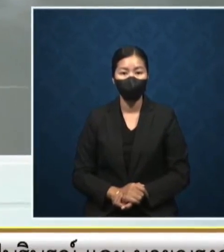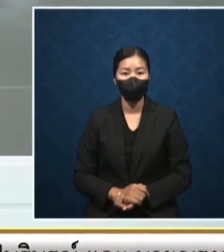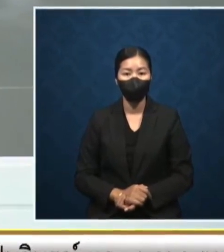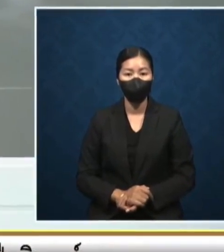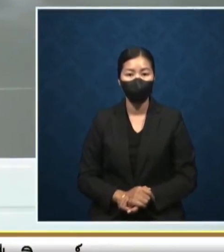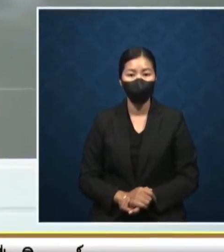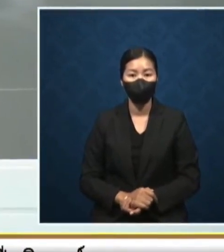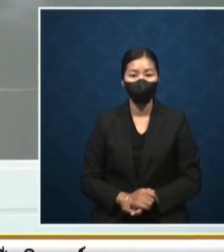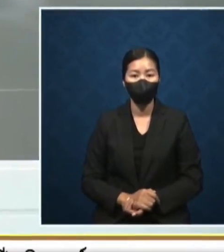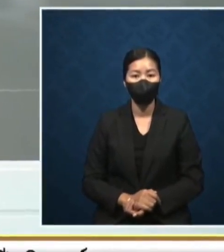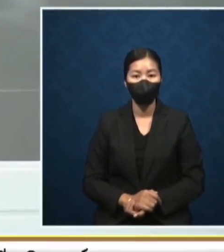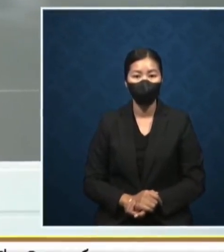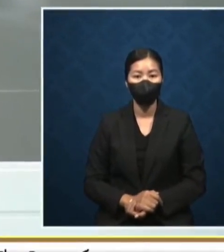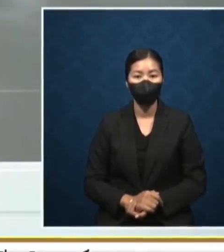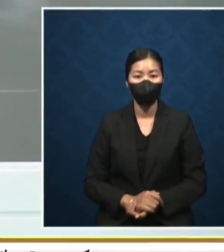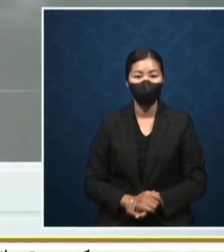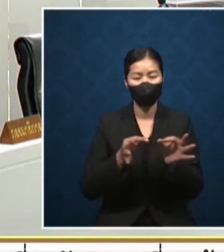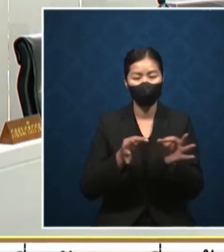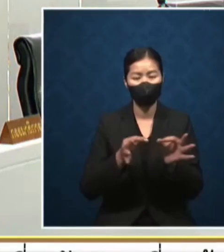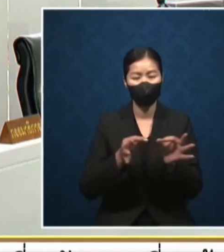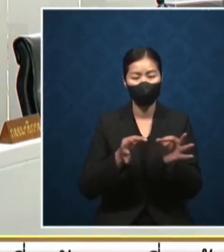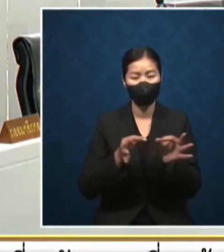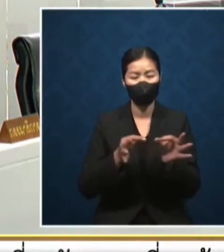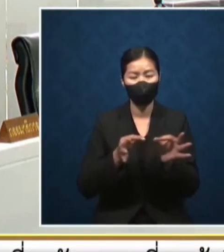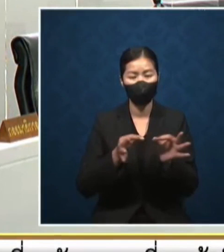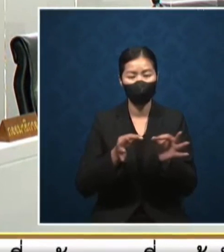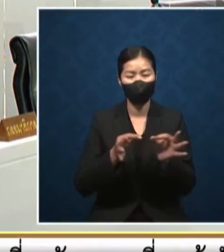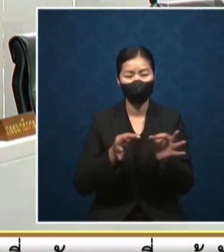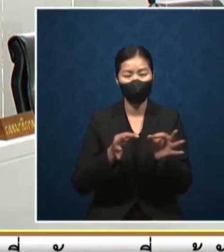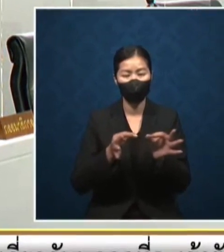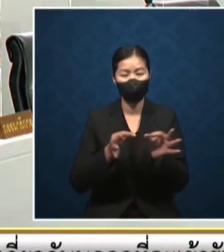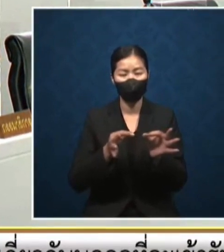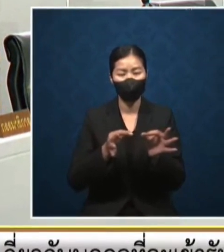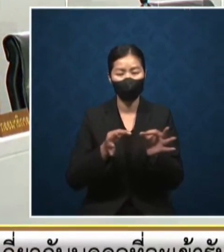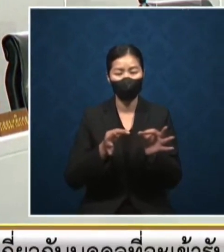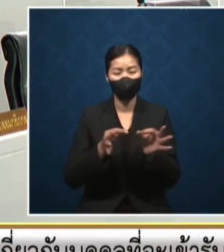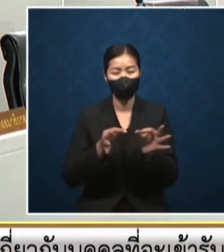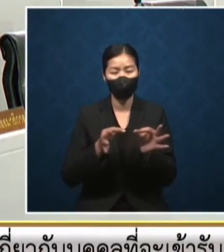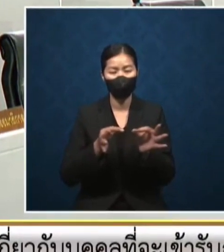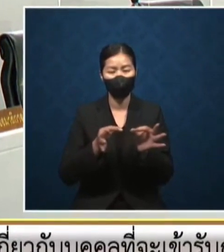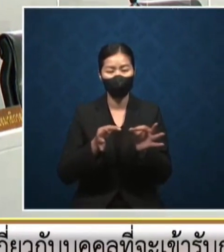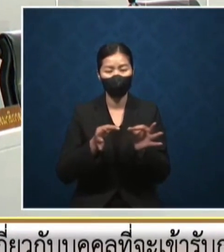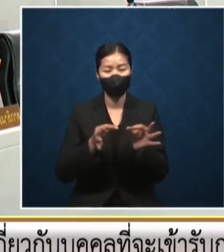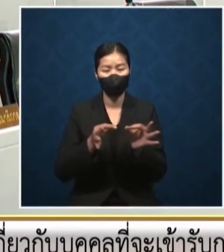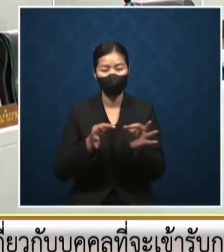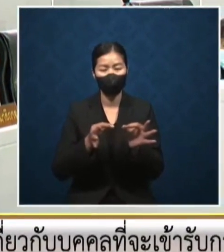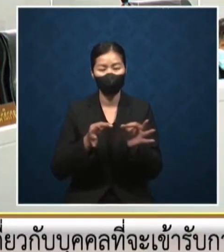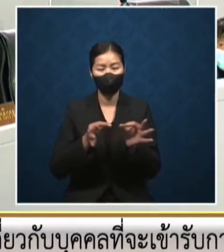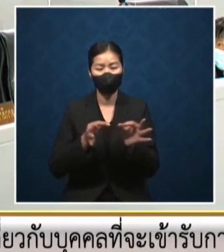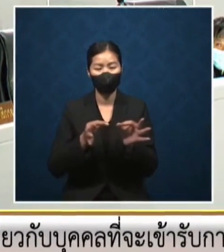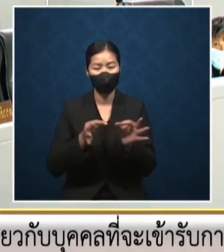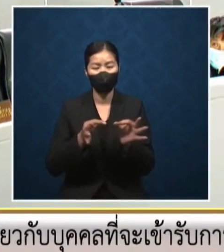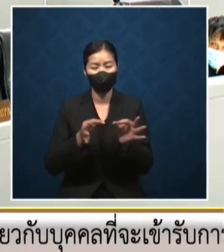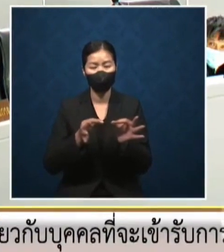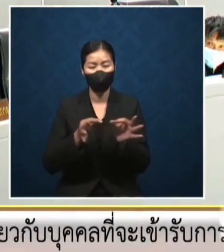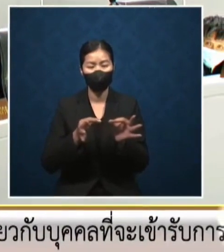18เสียงโดยเปิดช่องให้ข้าราชการการเมืองส.ส.สมาชิกสภาท้องถิ่นผู้บริหารท้องถิ่นเจ้าหน้